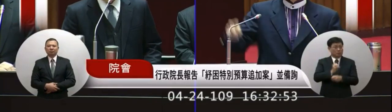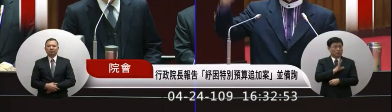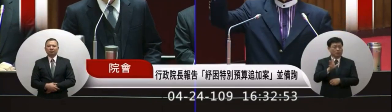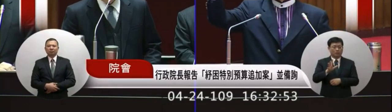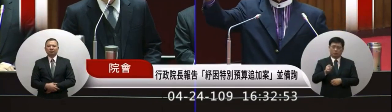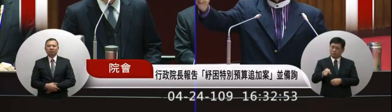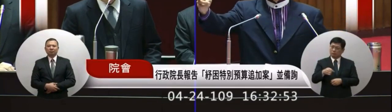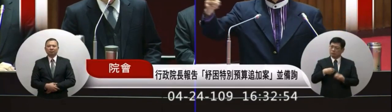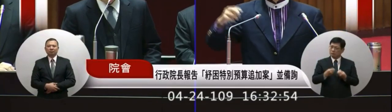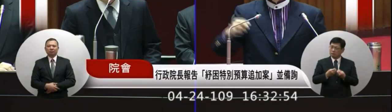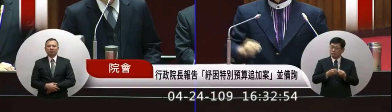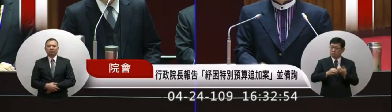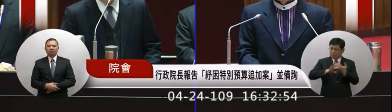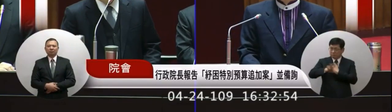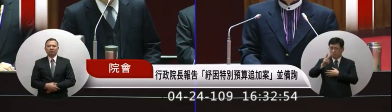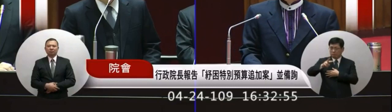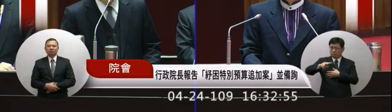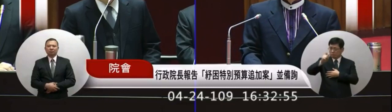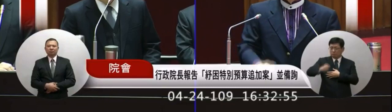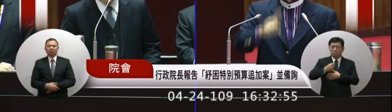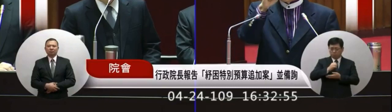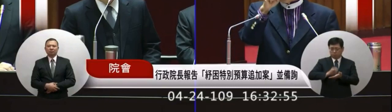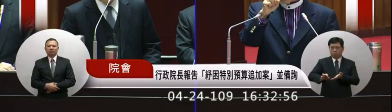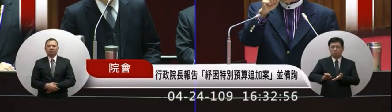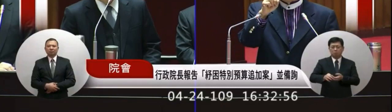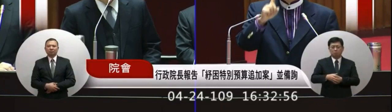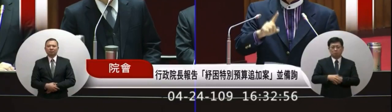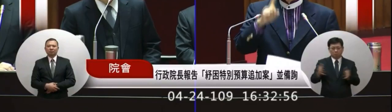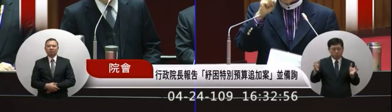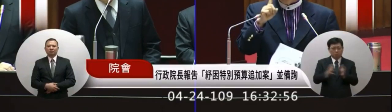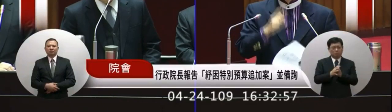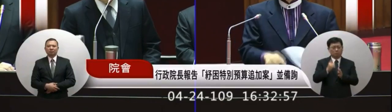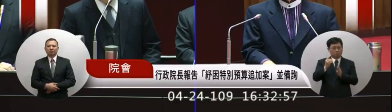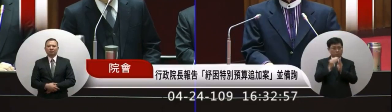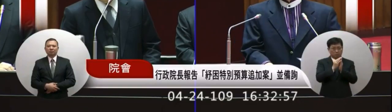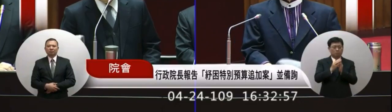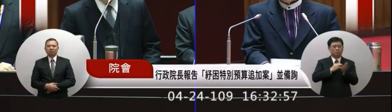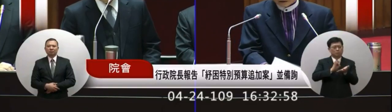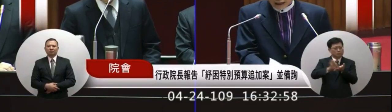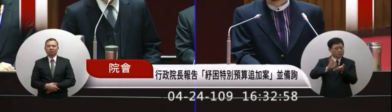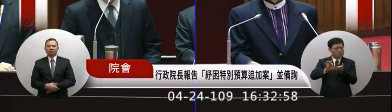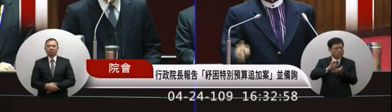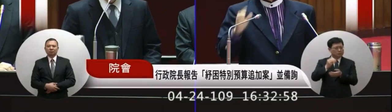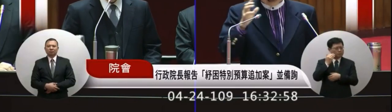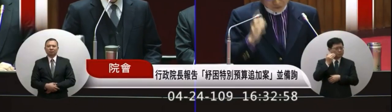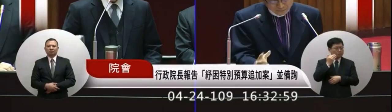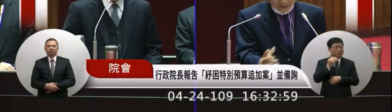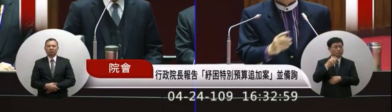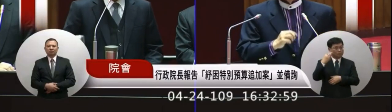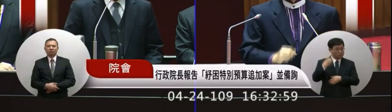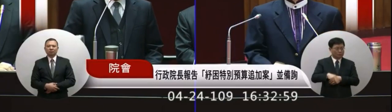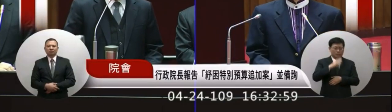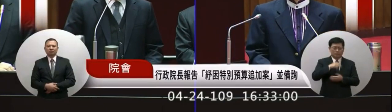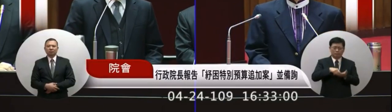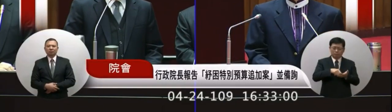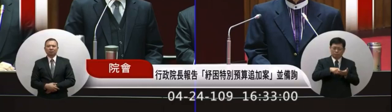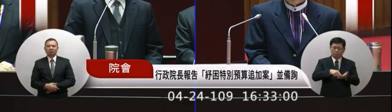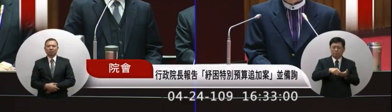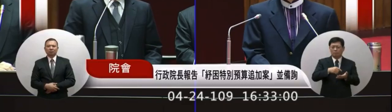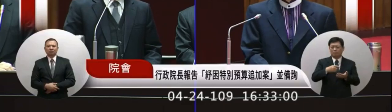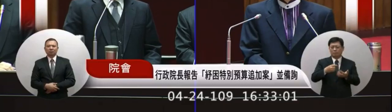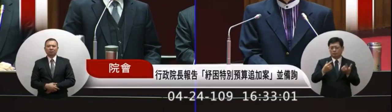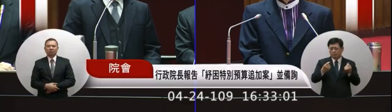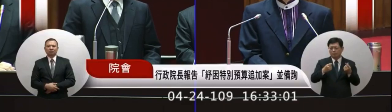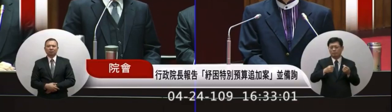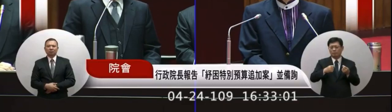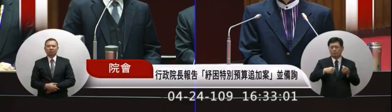所以这个另外的2000亿可能用得到哦。所以总有一条，我们要好好用， 爱国卡安那编哦，怎